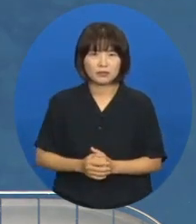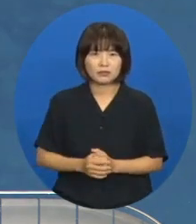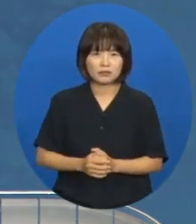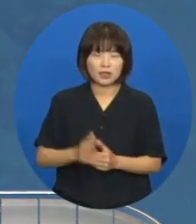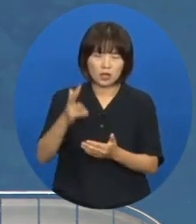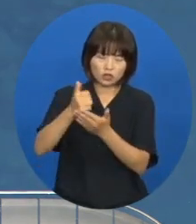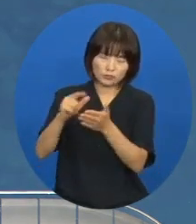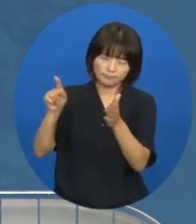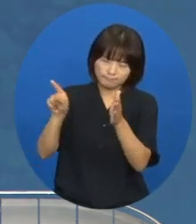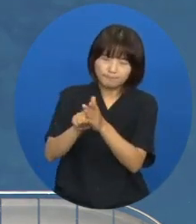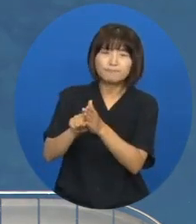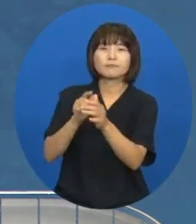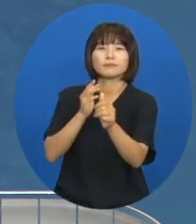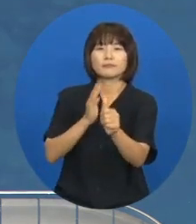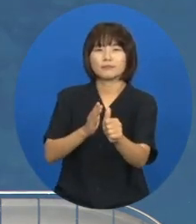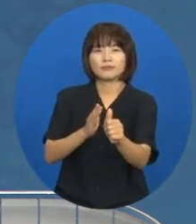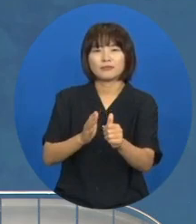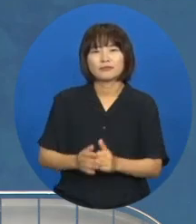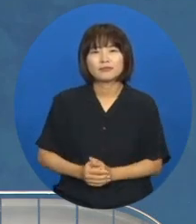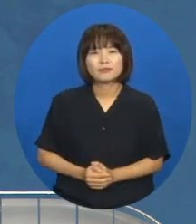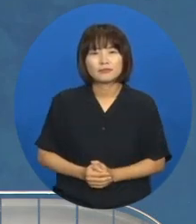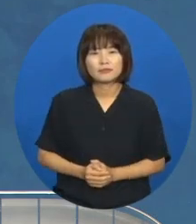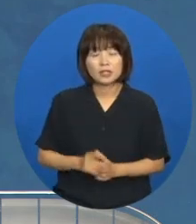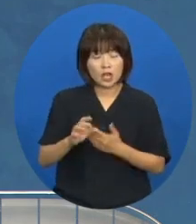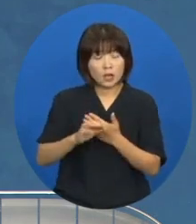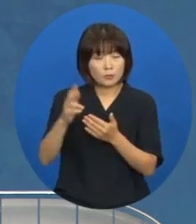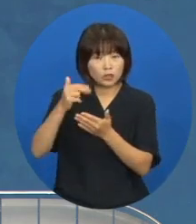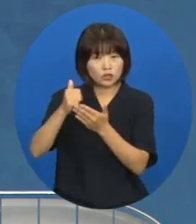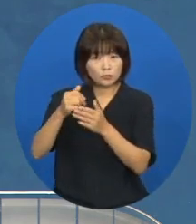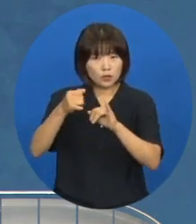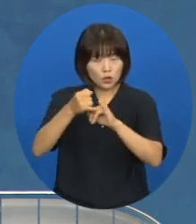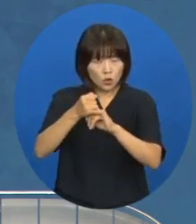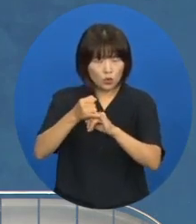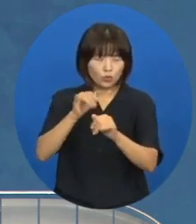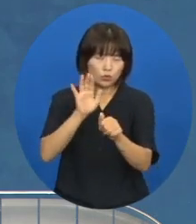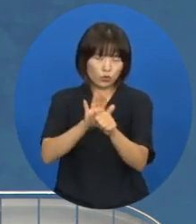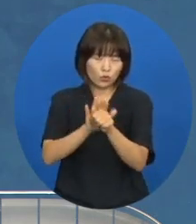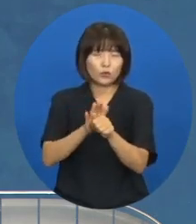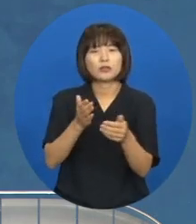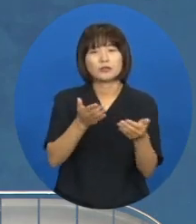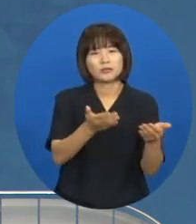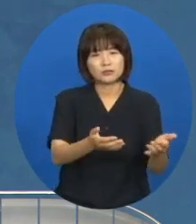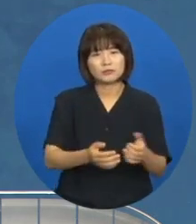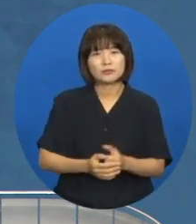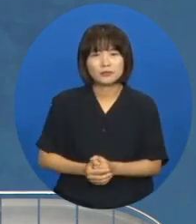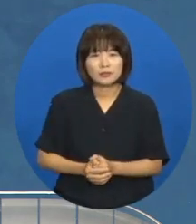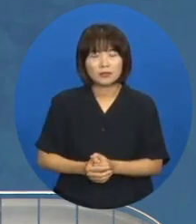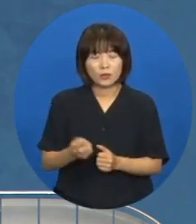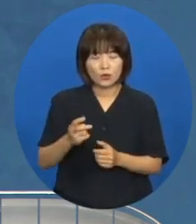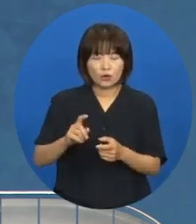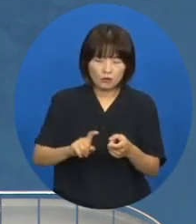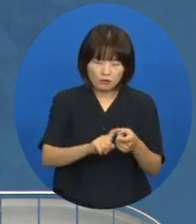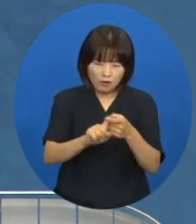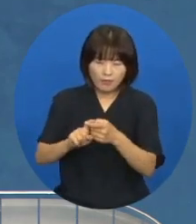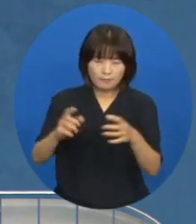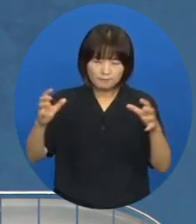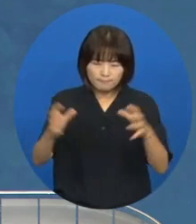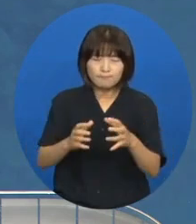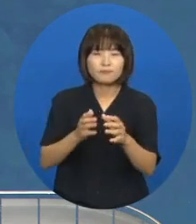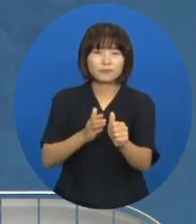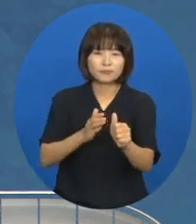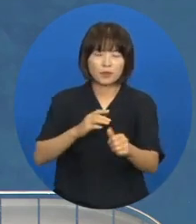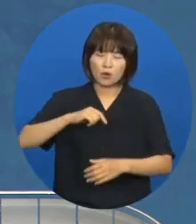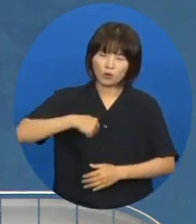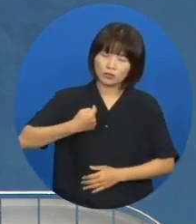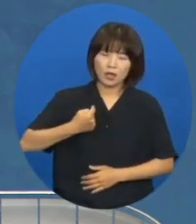주님을 신뢰하세요. 그러면 주님이 반드시 여러분을 도우십니다. 그리고 연합하세요. 혼자서